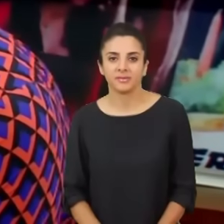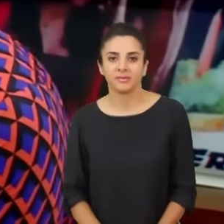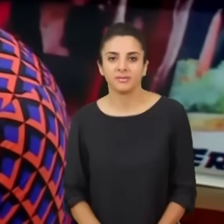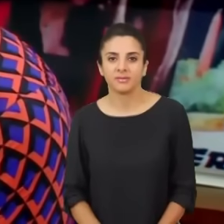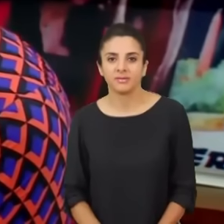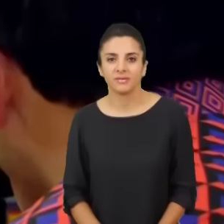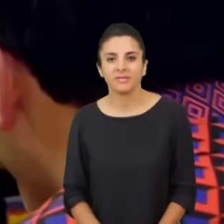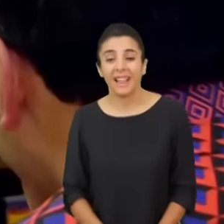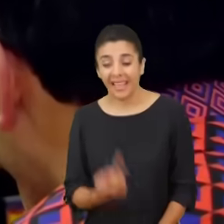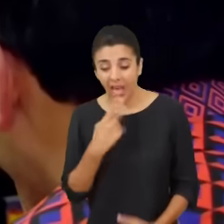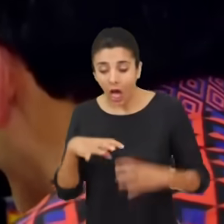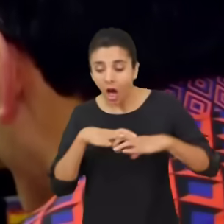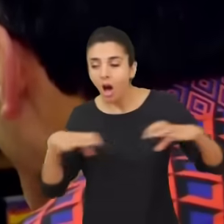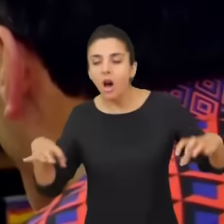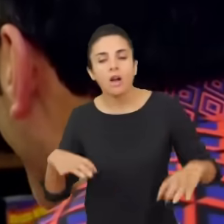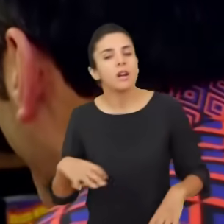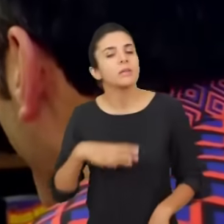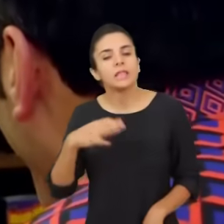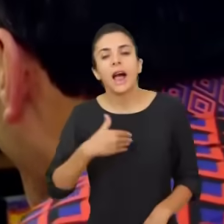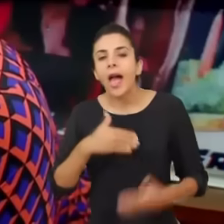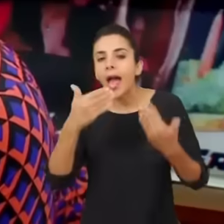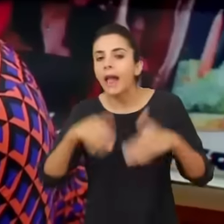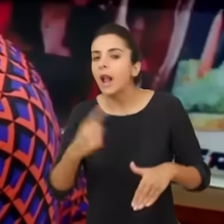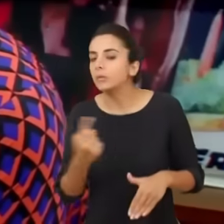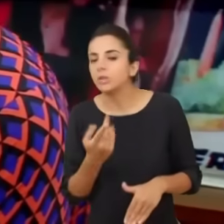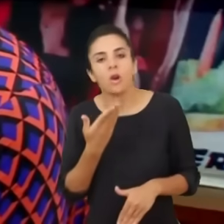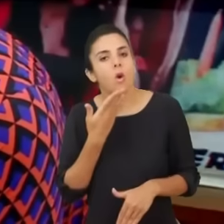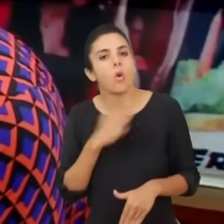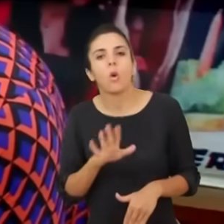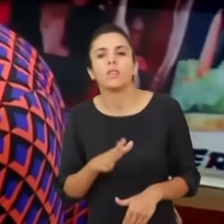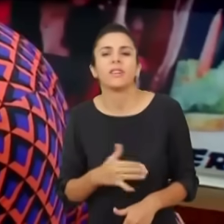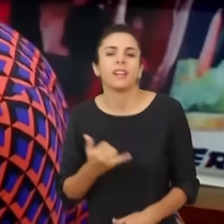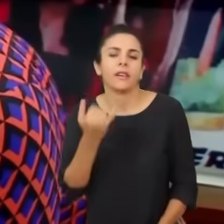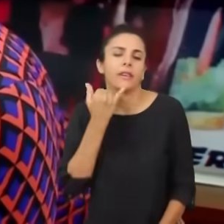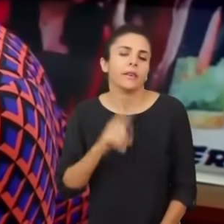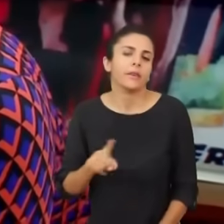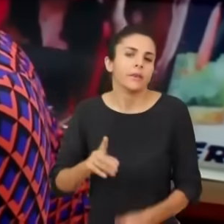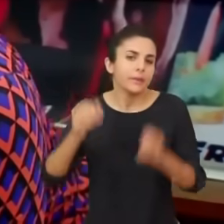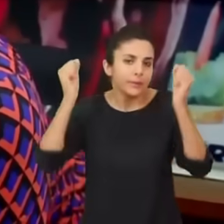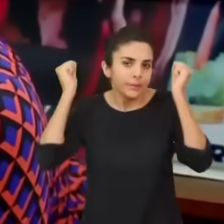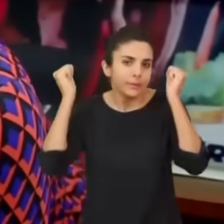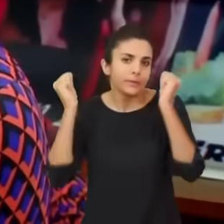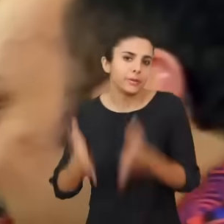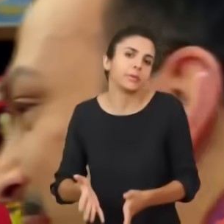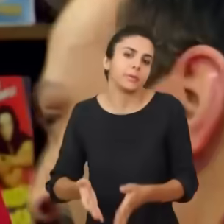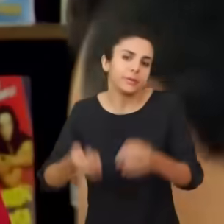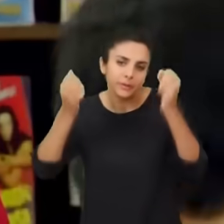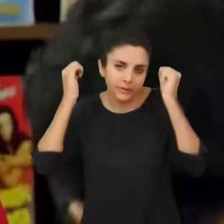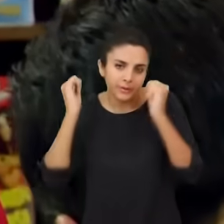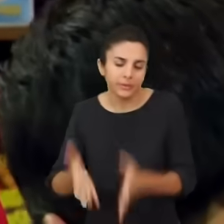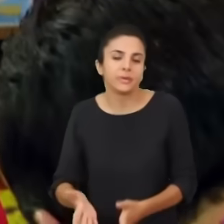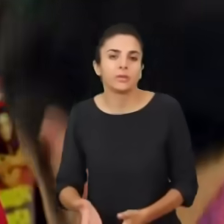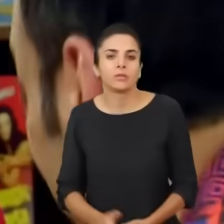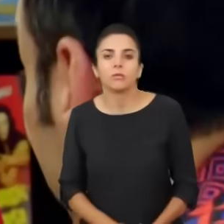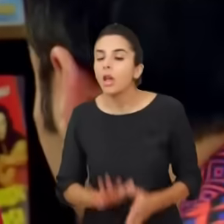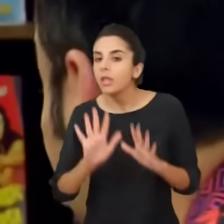Kimse ayıramaz kız bizi. Artık engel yok aramızda. Hay benim şom ağzıma ya.